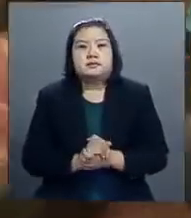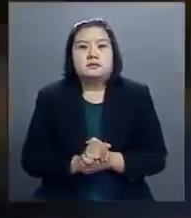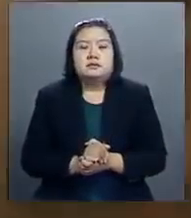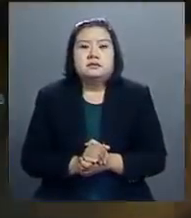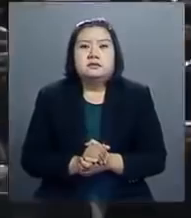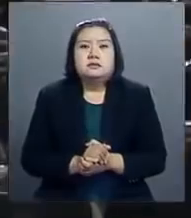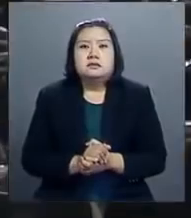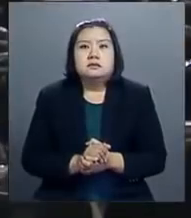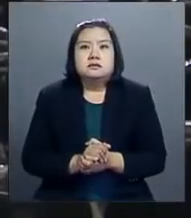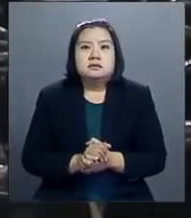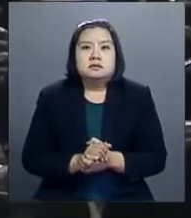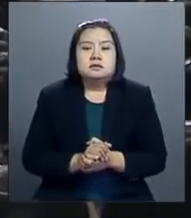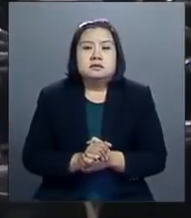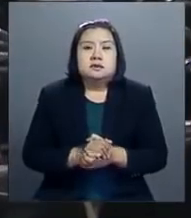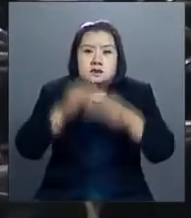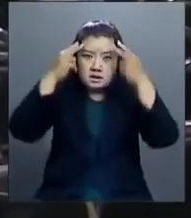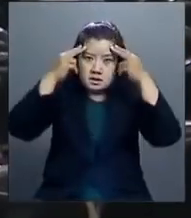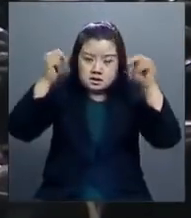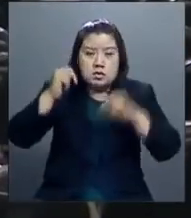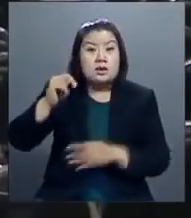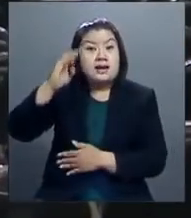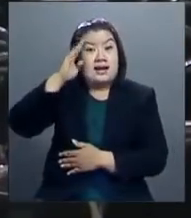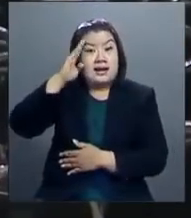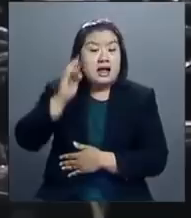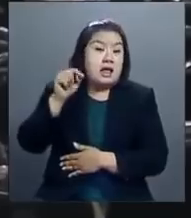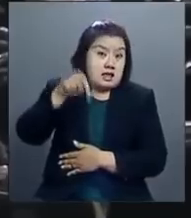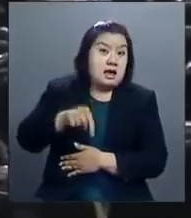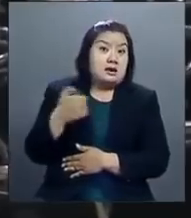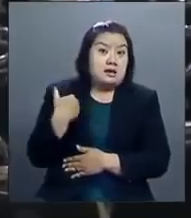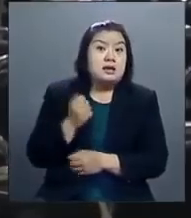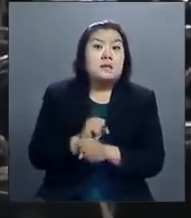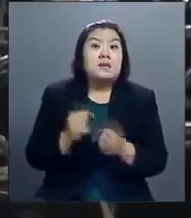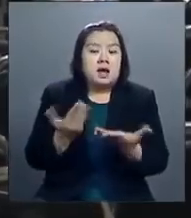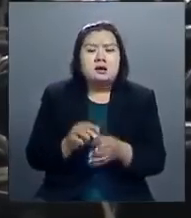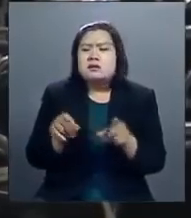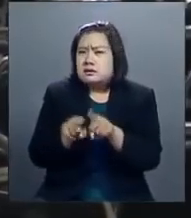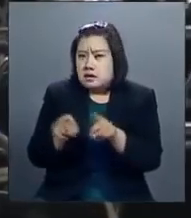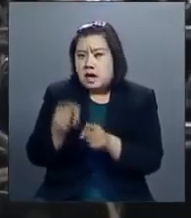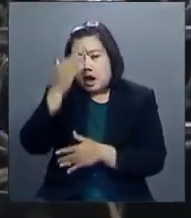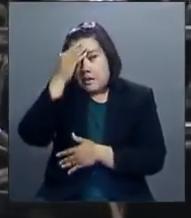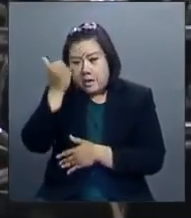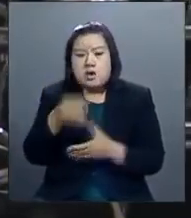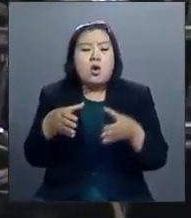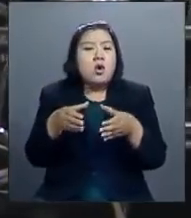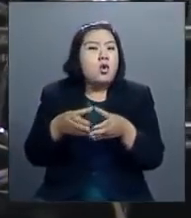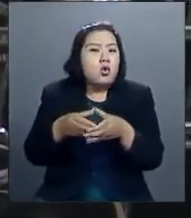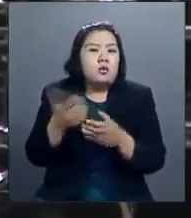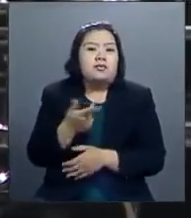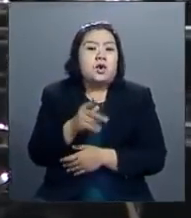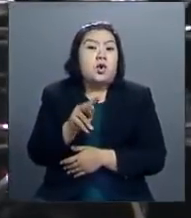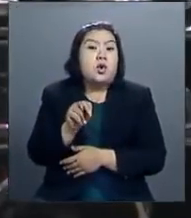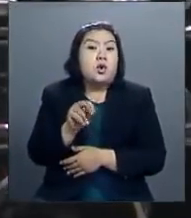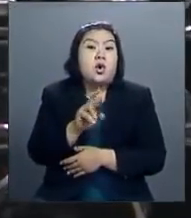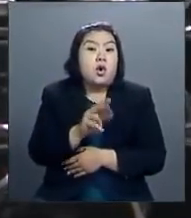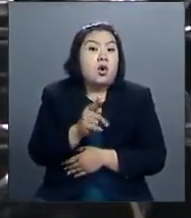และที่นายกรัฐมนตรีเดินทางมาในครั้งนี้นะคะก็ไม่น่าจะแตกต่างกับการลงพื้นที่ครม.สัญจรในทริปที่ผ่านมานะ